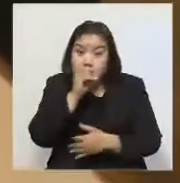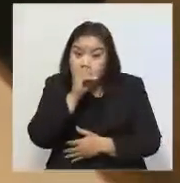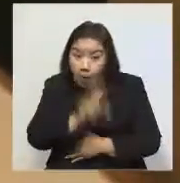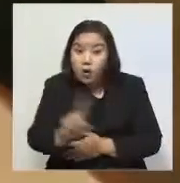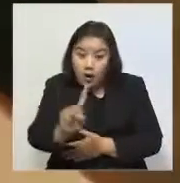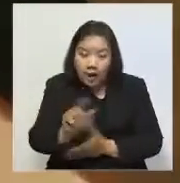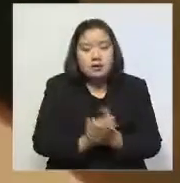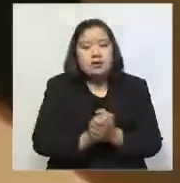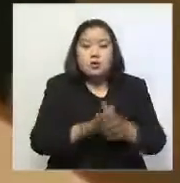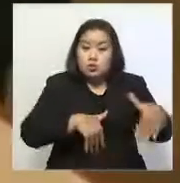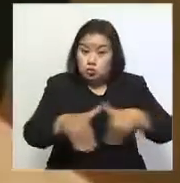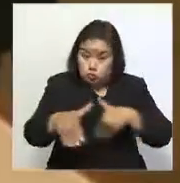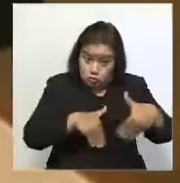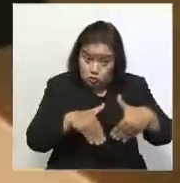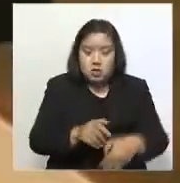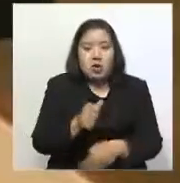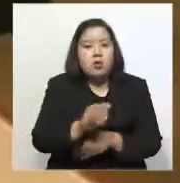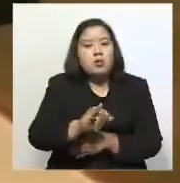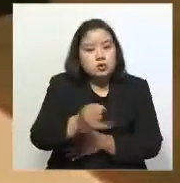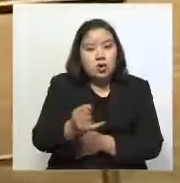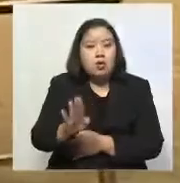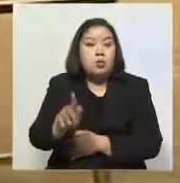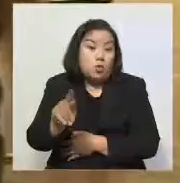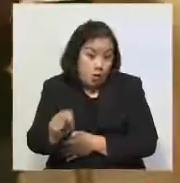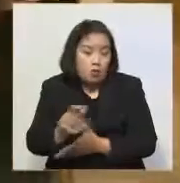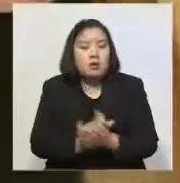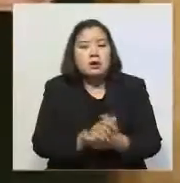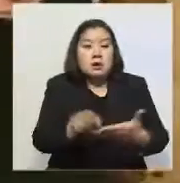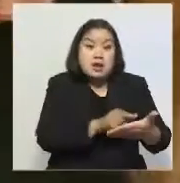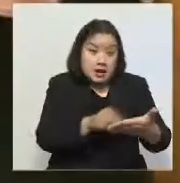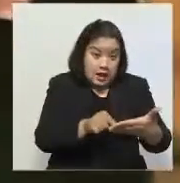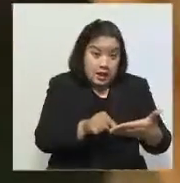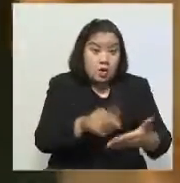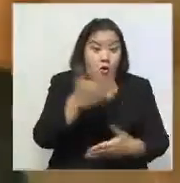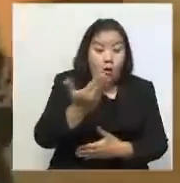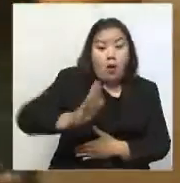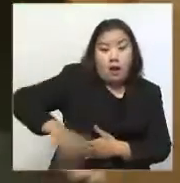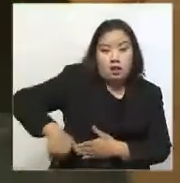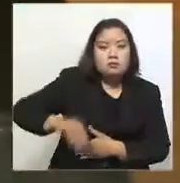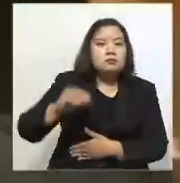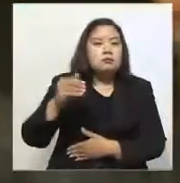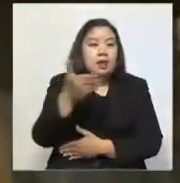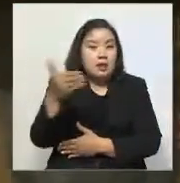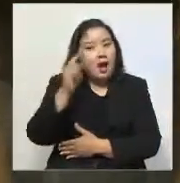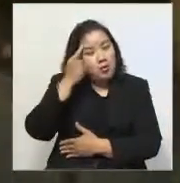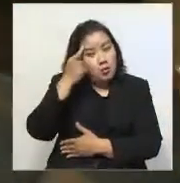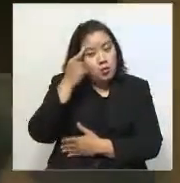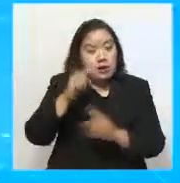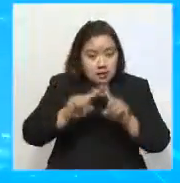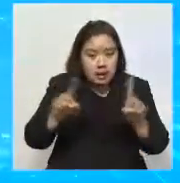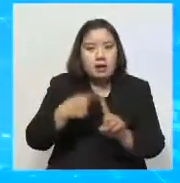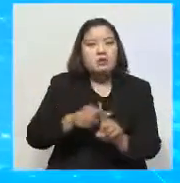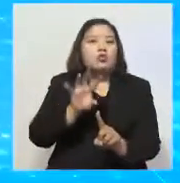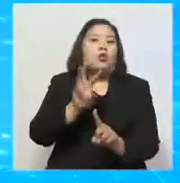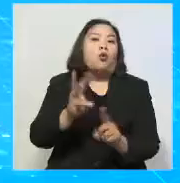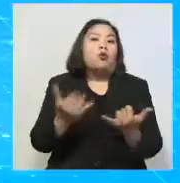การเลือกตั้งท้องถิ่นจะมีขึ้นก่อนหรือว่าหลังเลือกตั้งใหญ่นะแต่ว่าคาดว่าภายในเดือนมิถุนายนนี้เนี่ยคณะกรรมการกฤ